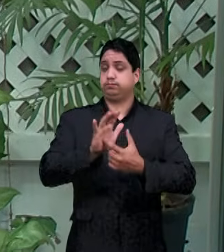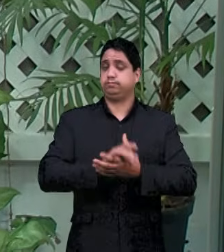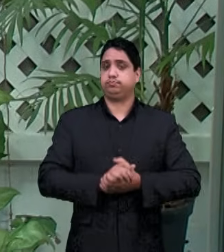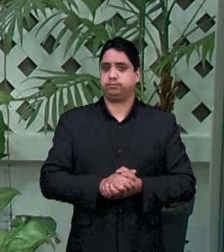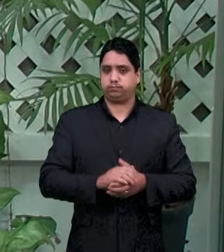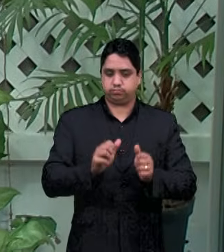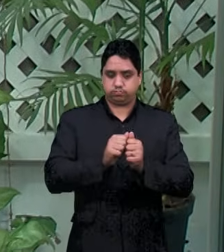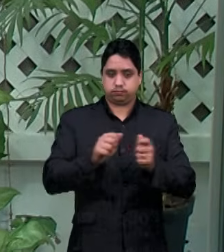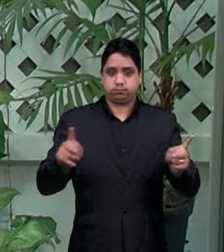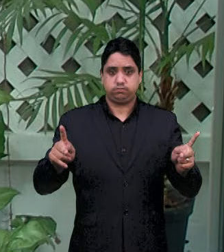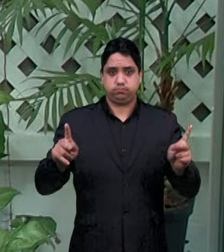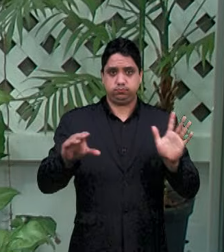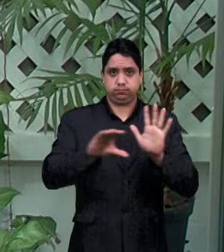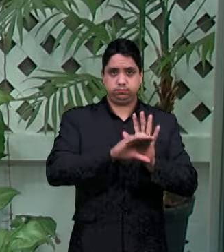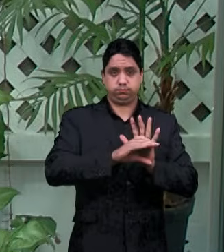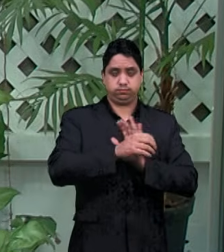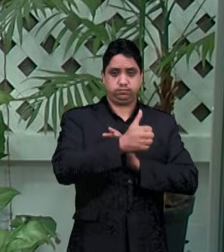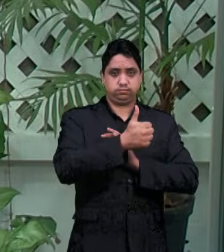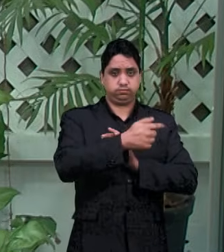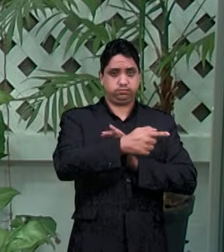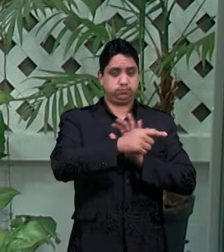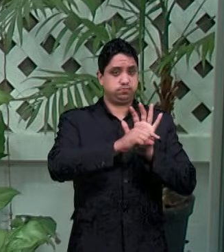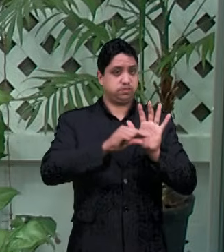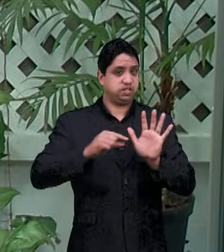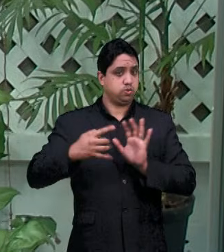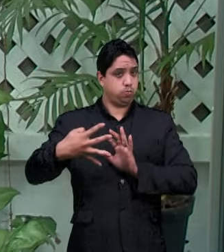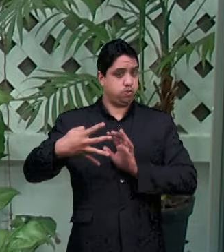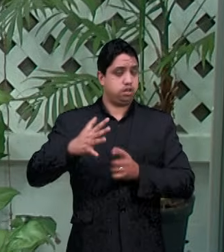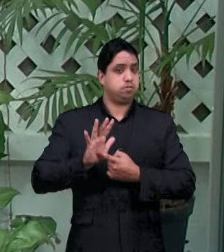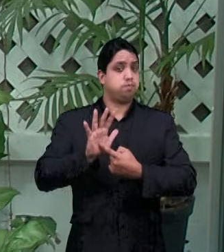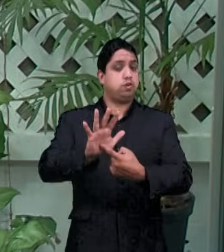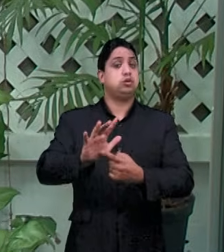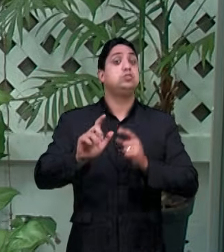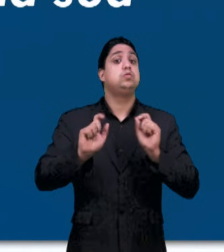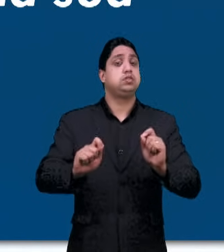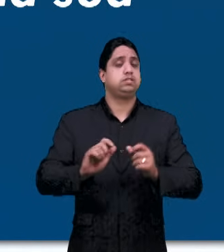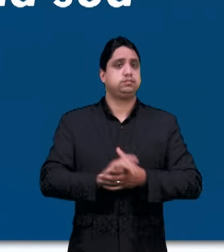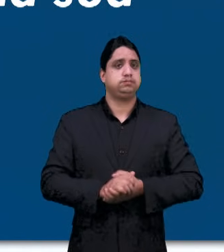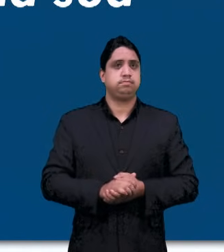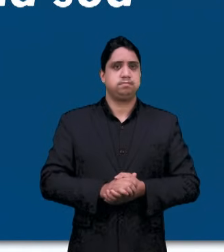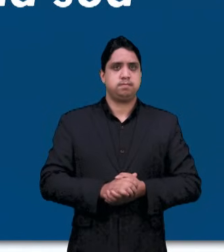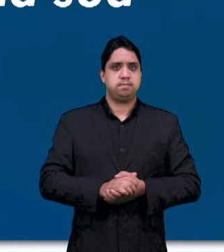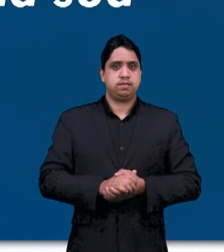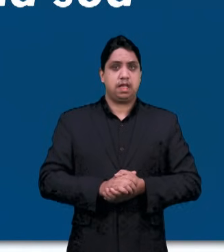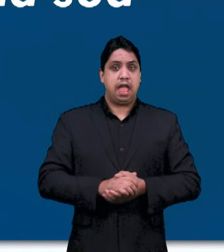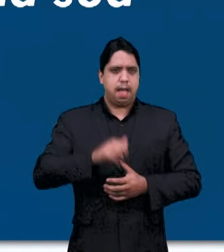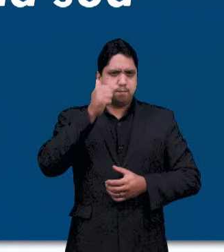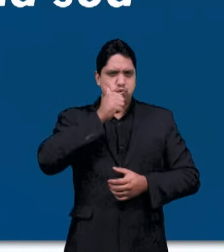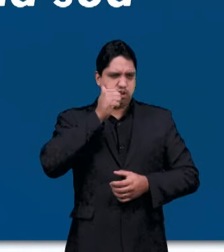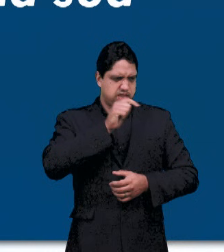Apocalypse 17, verset 4, qui nous dit, et